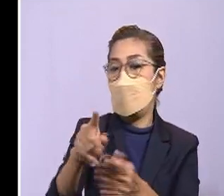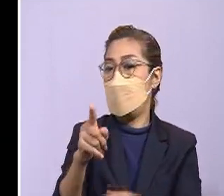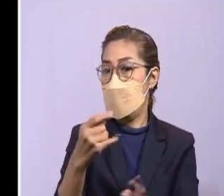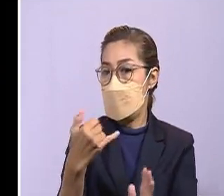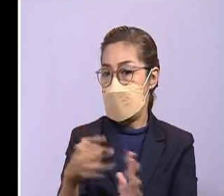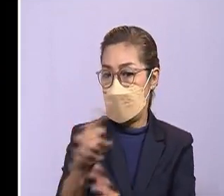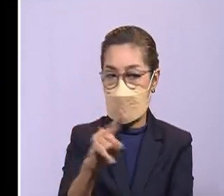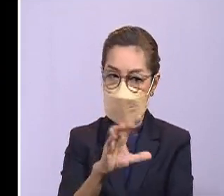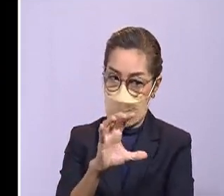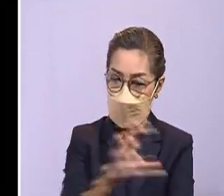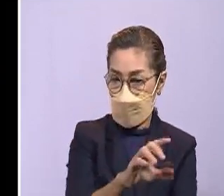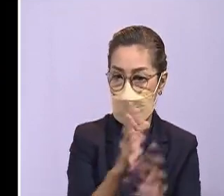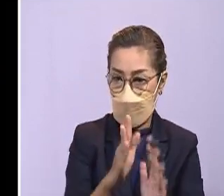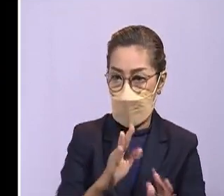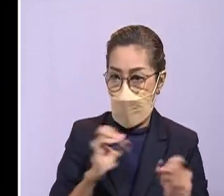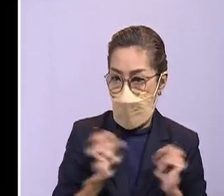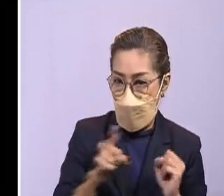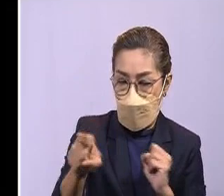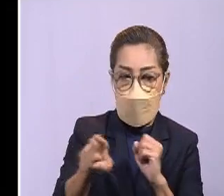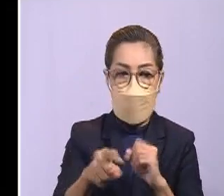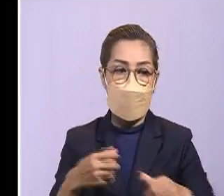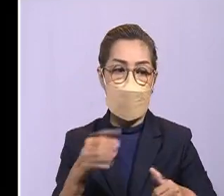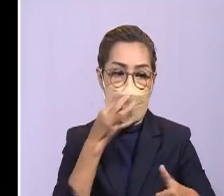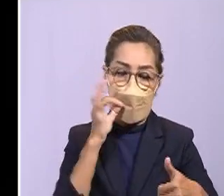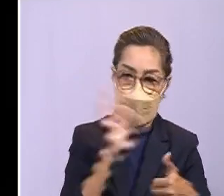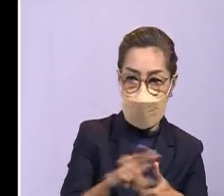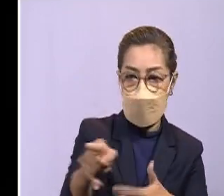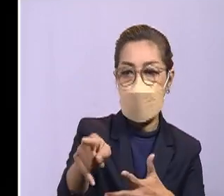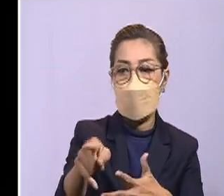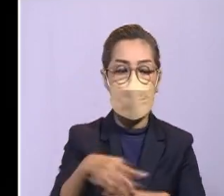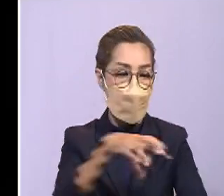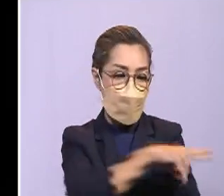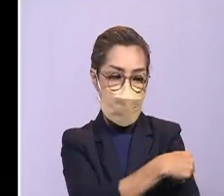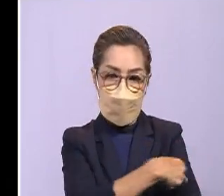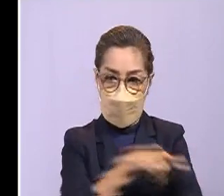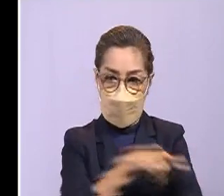ายแล้วก็ยังมีข้อหาบุกรุกและก่อความเดือดร้อนแก่โรงพยาบาลด้วยฮะ